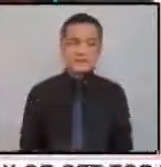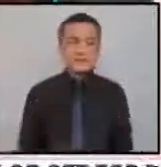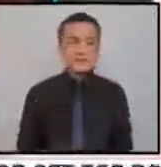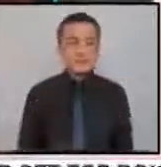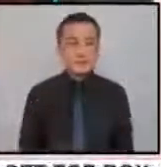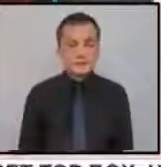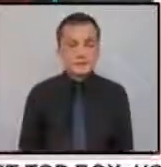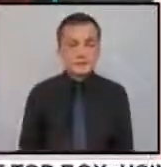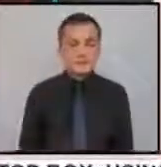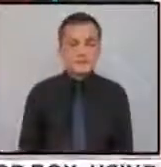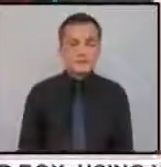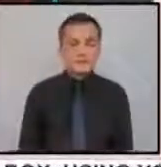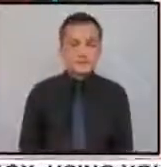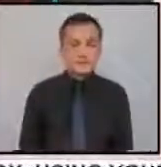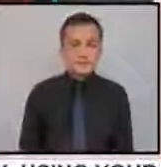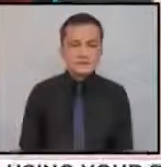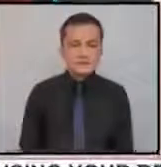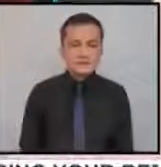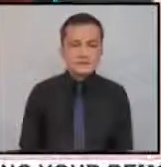Yes.